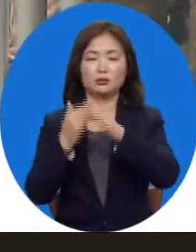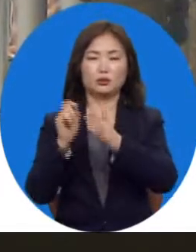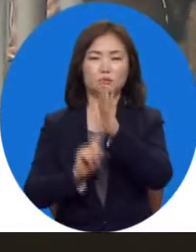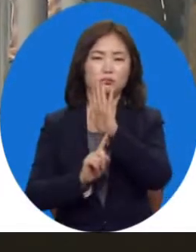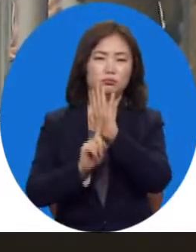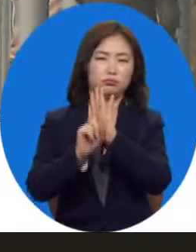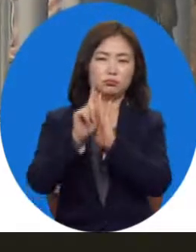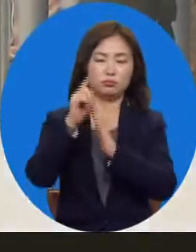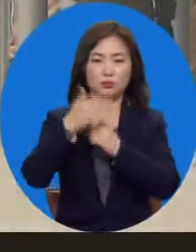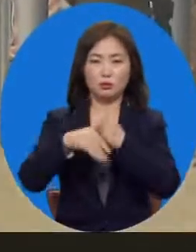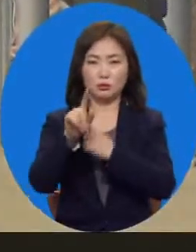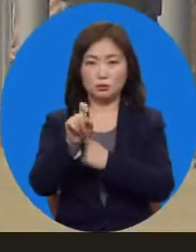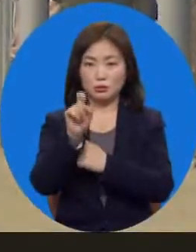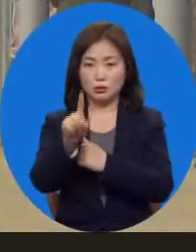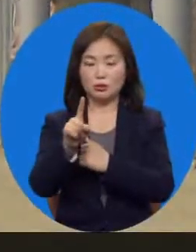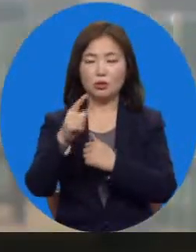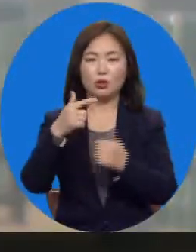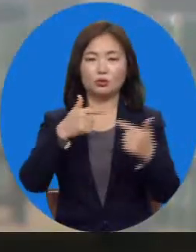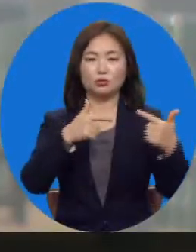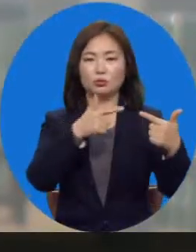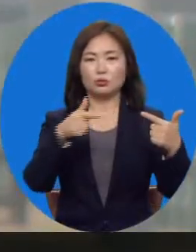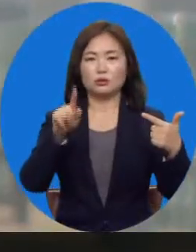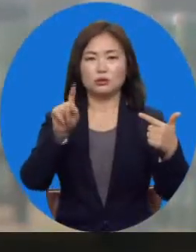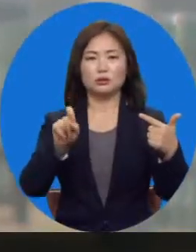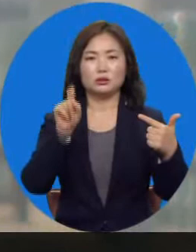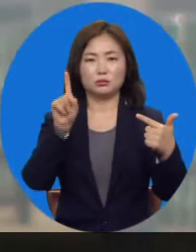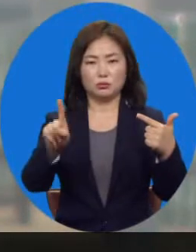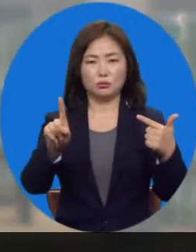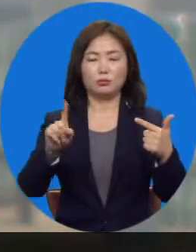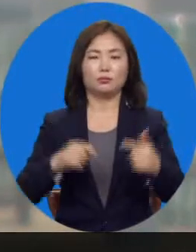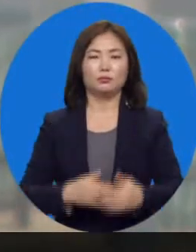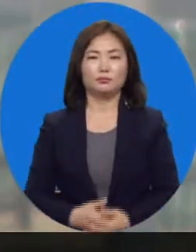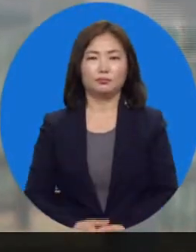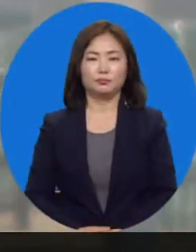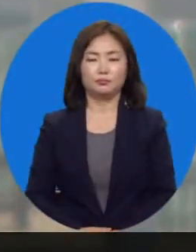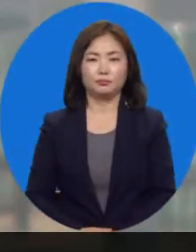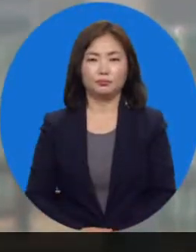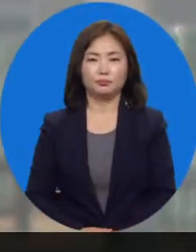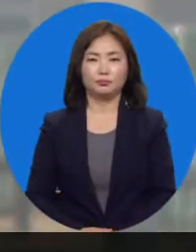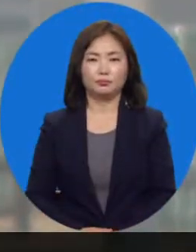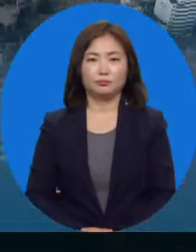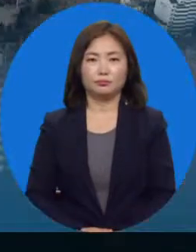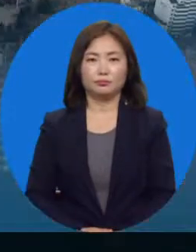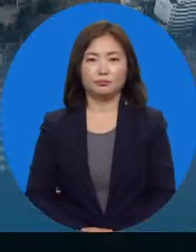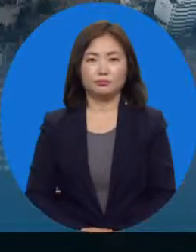다시 기온이 올라 대구 11도 등 6도에서 11도 분포를 보이겠습니다.